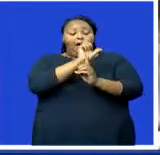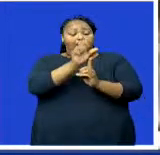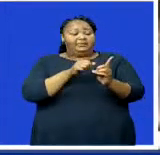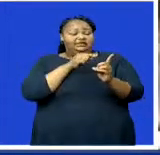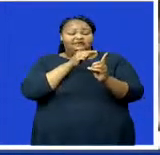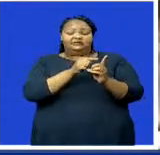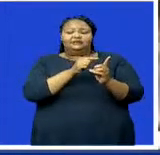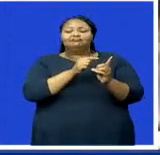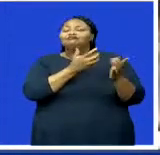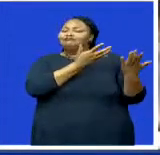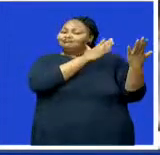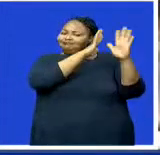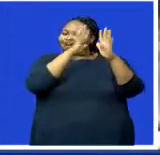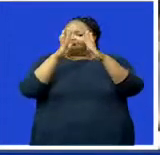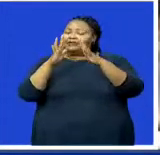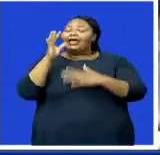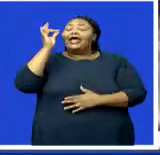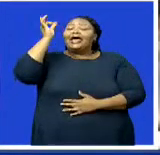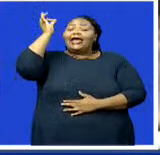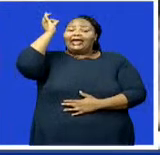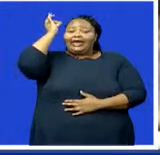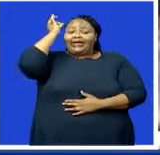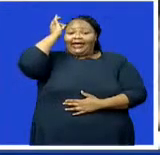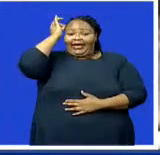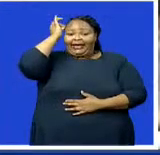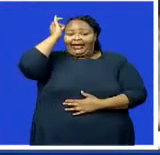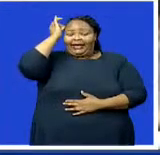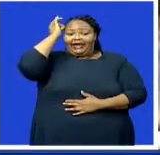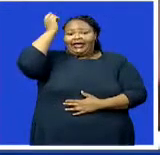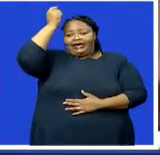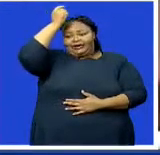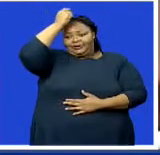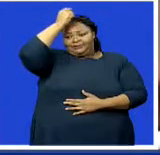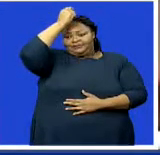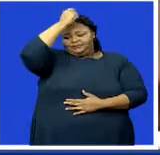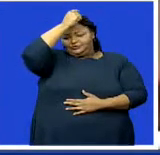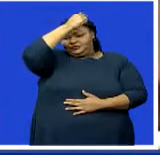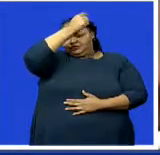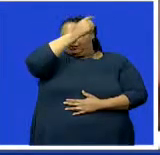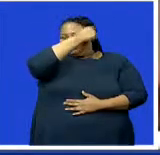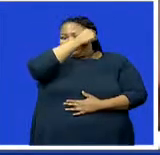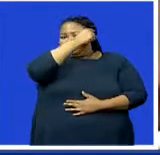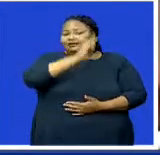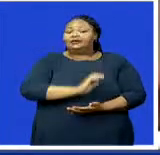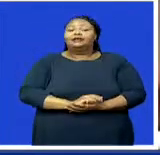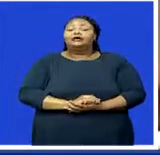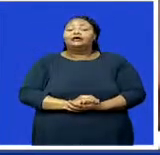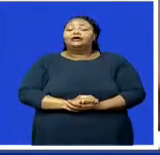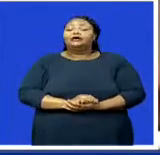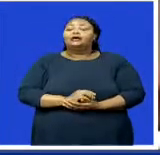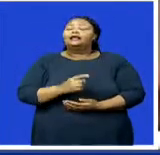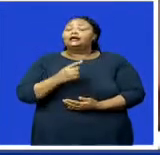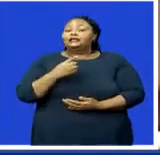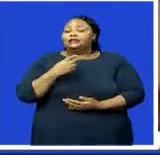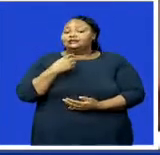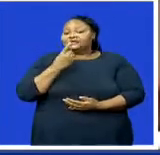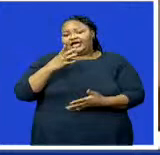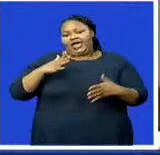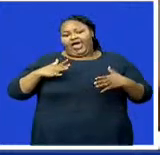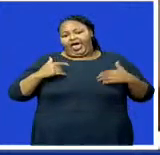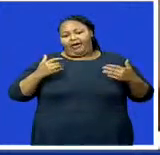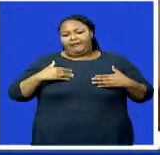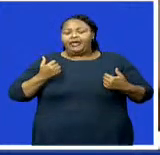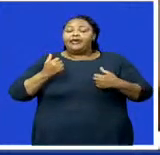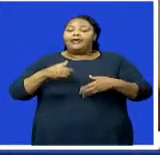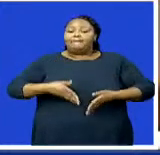uphindze wahalalisela ingwenyama esukwini lwayo lokudalwa kuhalalisela okandaba simfisele